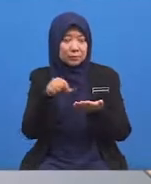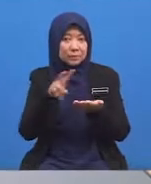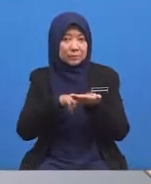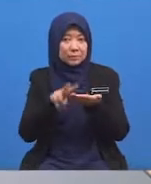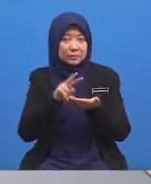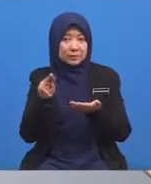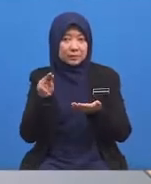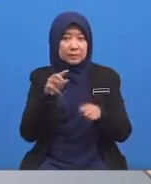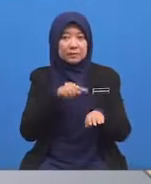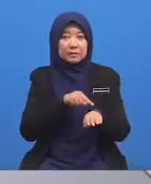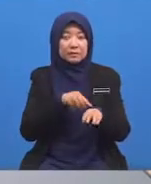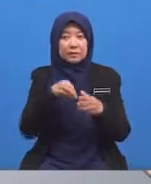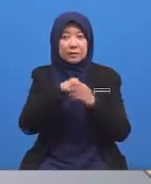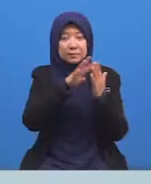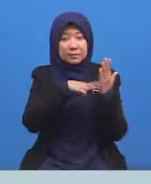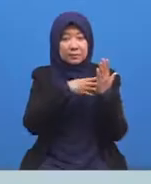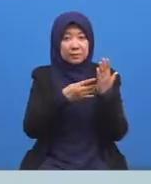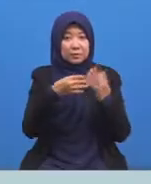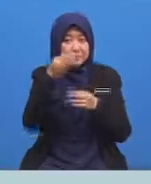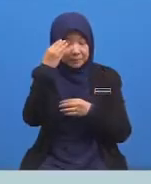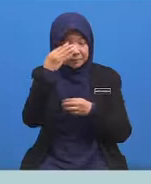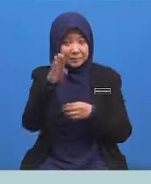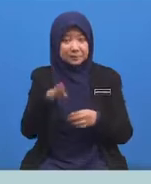bacaan masa dalam jadual yang diberi.